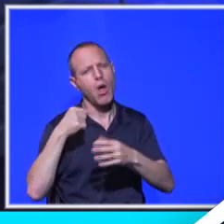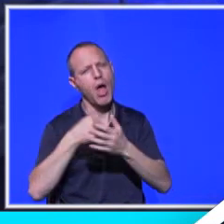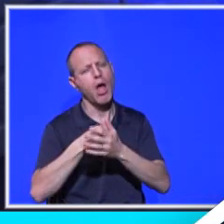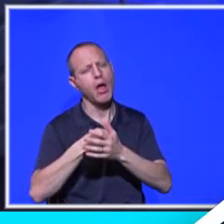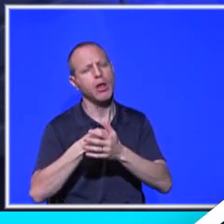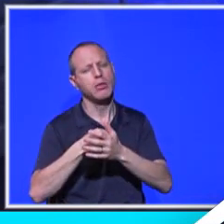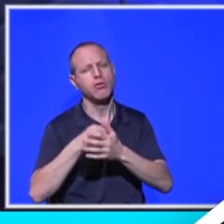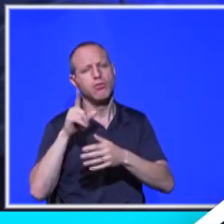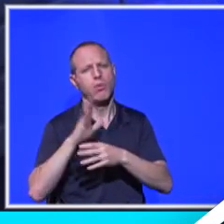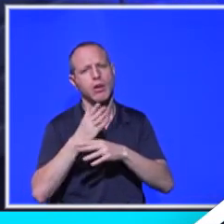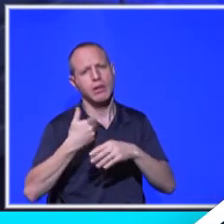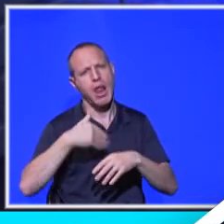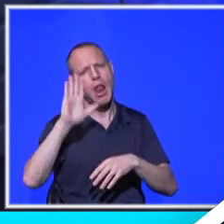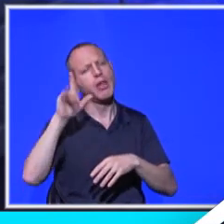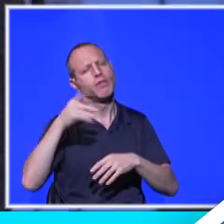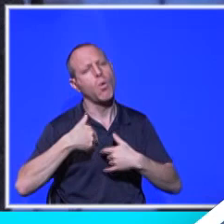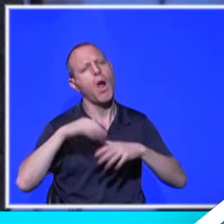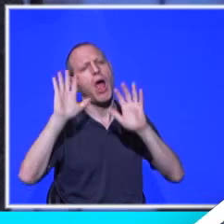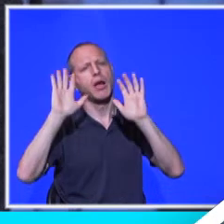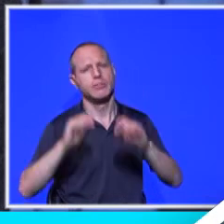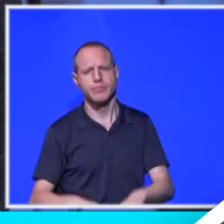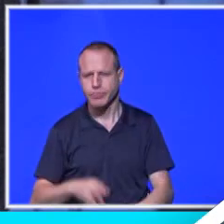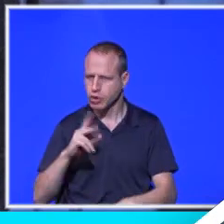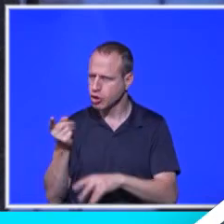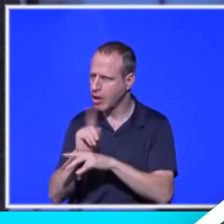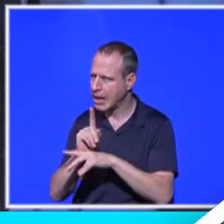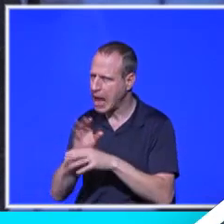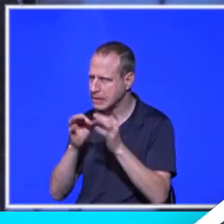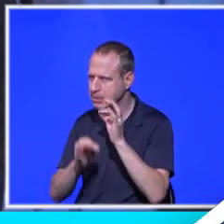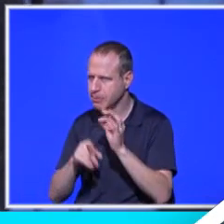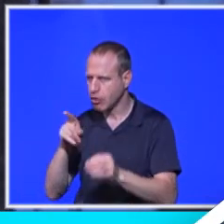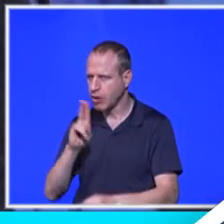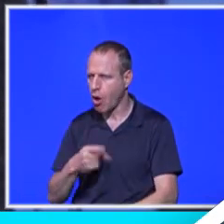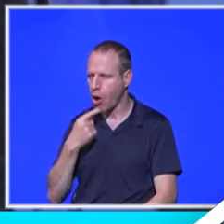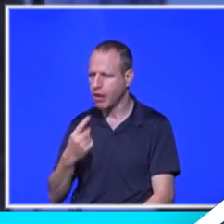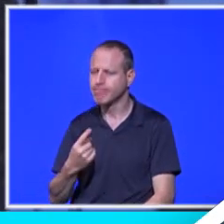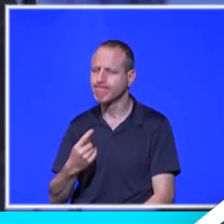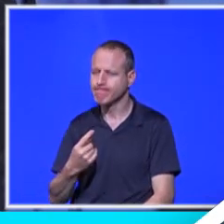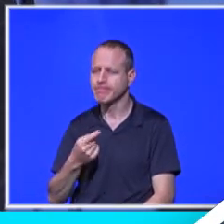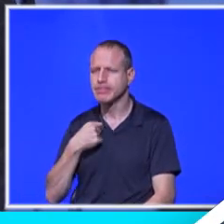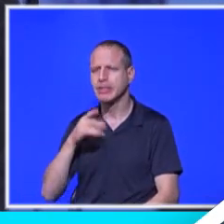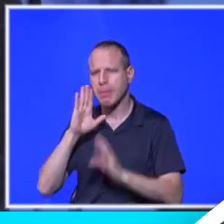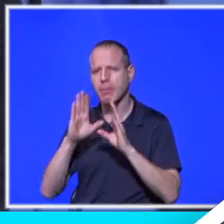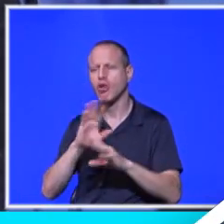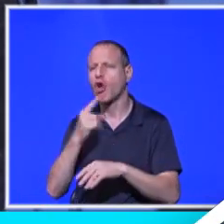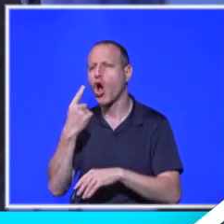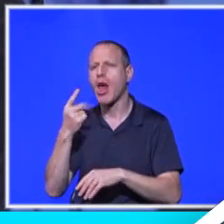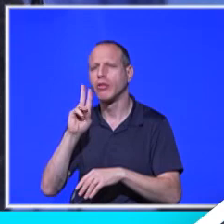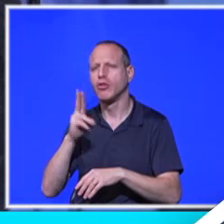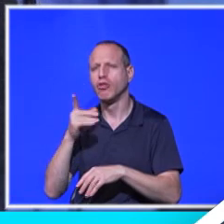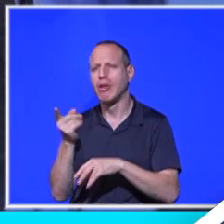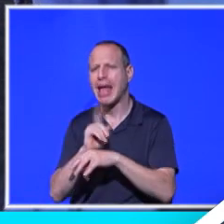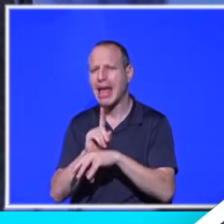והלך. יש איזה רגע אחד ספציפי שאתה יכול להגיד, אני מניחה שכל אחד יש לו את הרגע הזה עם ההורים שלו,